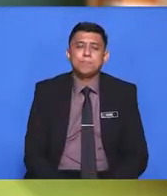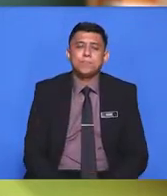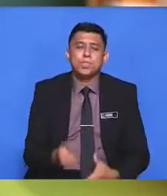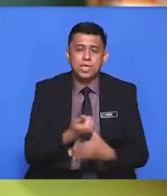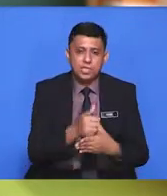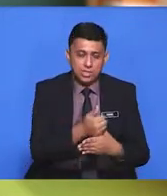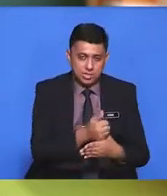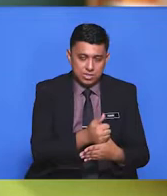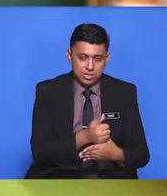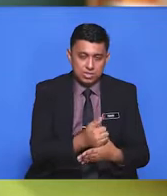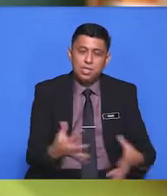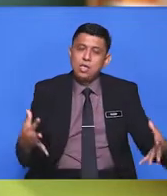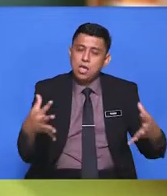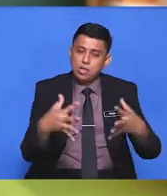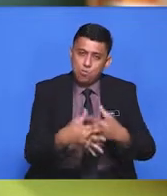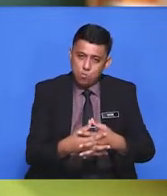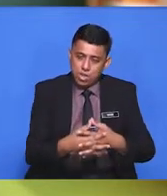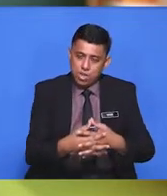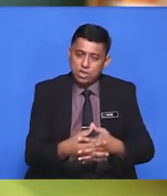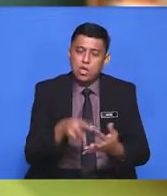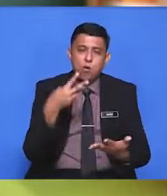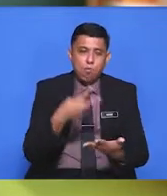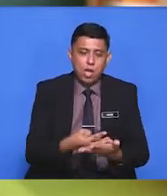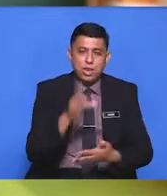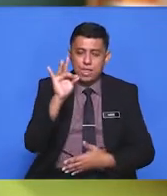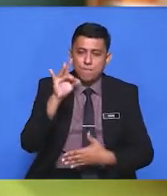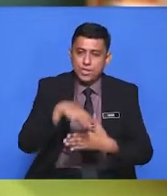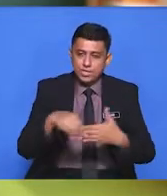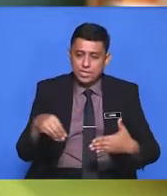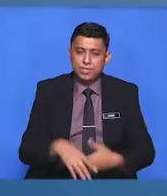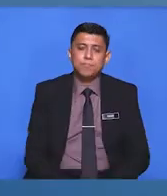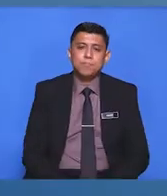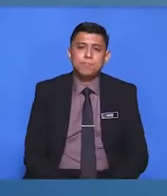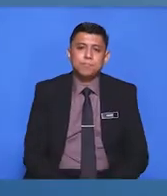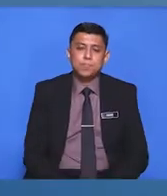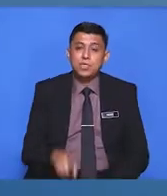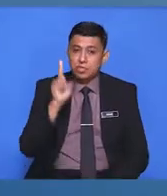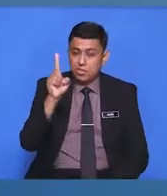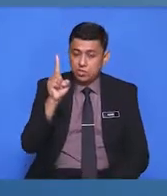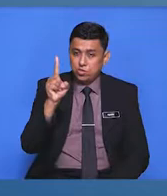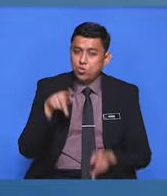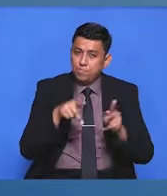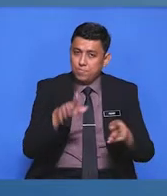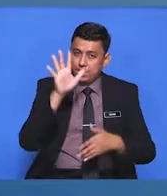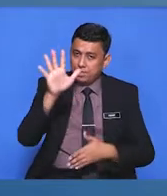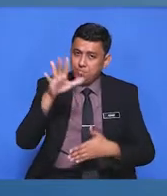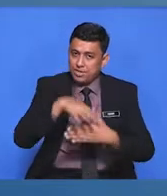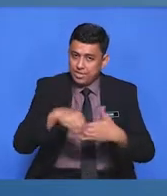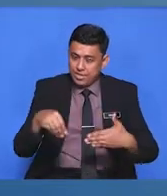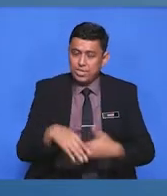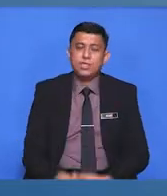Antara gabungan wang yang boleh menghasilkan nilai RM8 adalah sekeping wang kertas